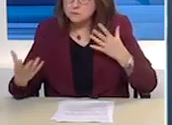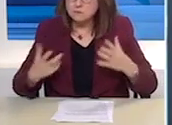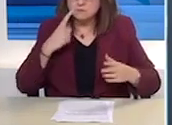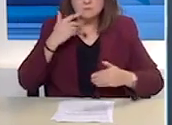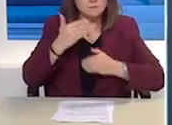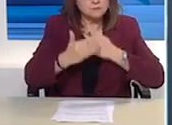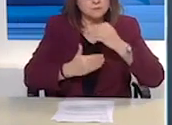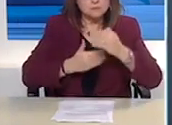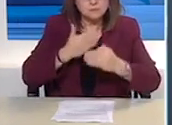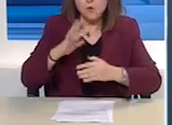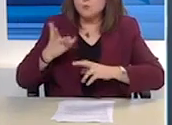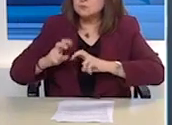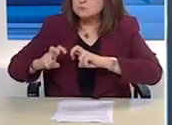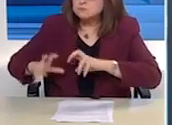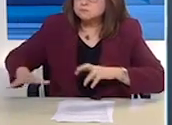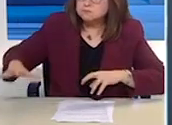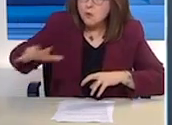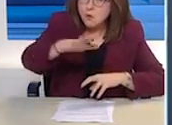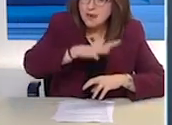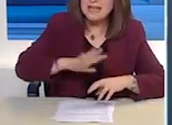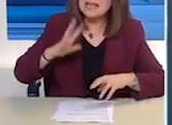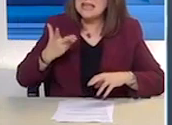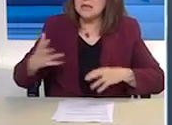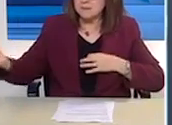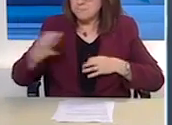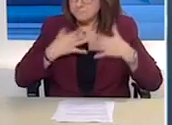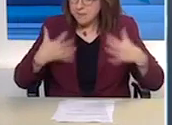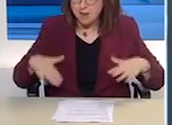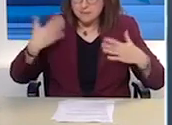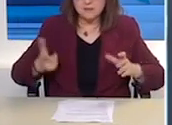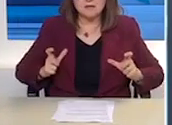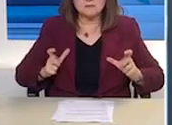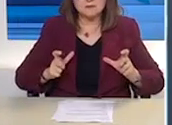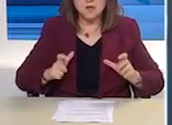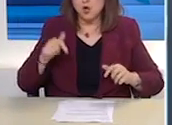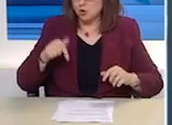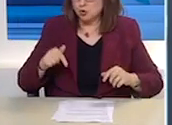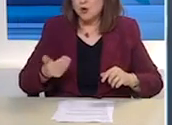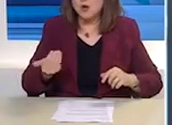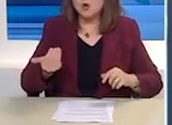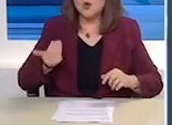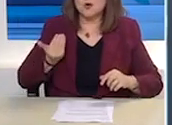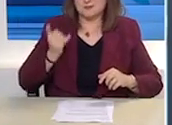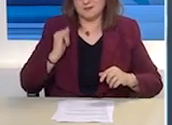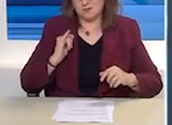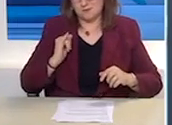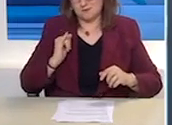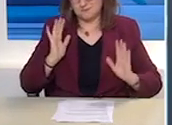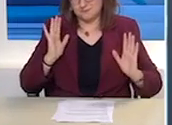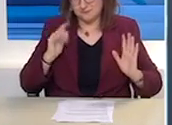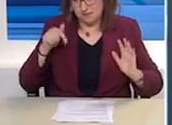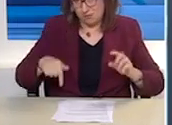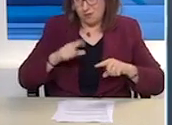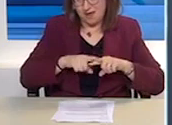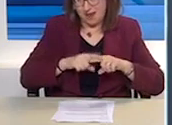όπως ο μαζικός εργαστηριακός έλεγχος ή η ανοσία στον πληθυσμό. Είναι νωρίς νομίζω ακόμα για μας και φυσικά θα περιμένουμε να δούμε και πώς